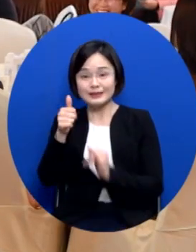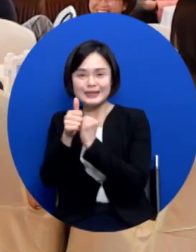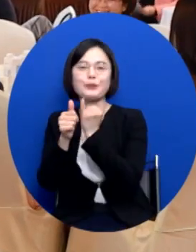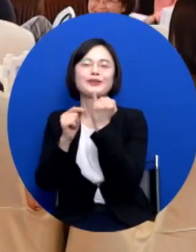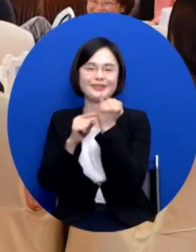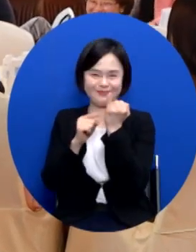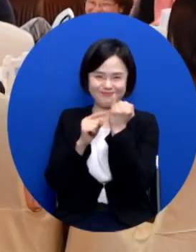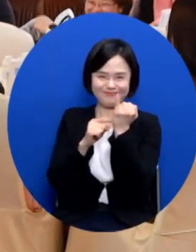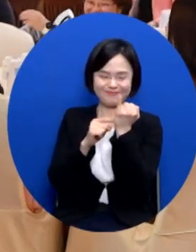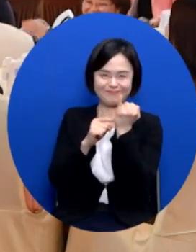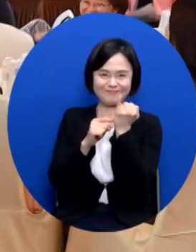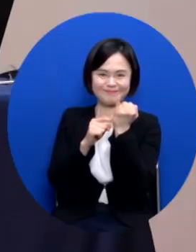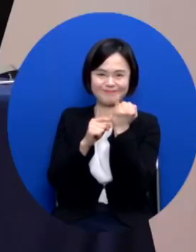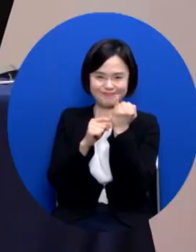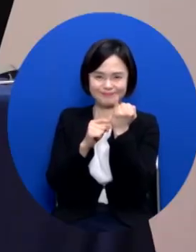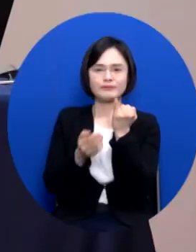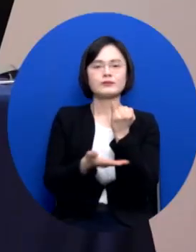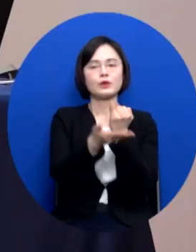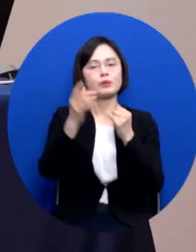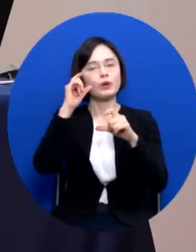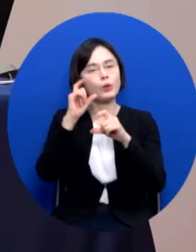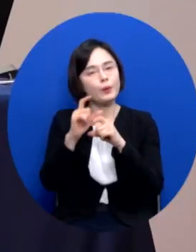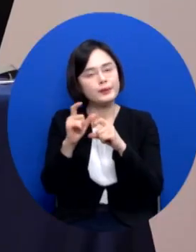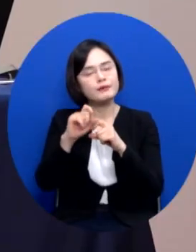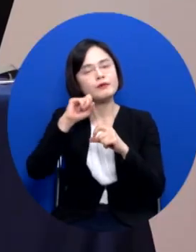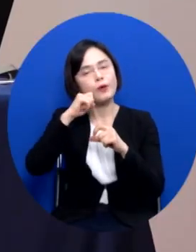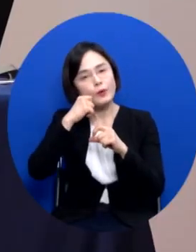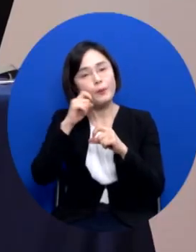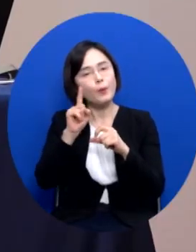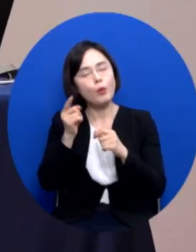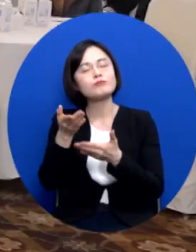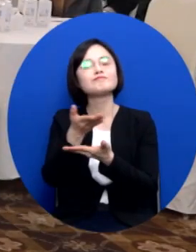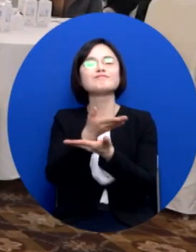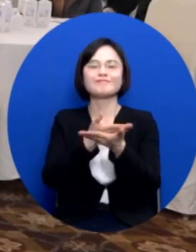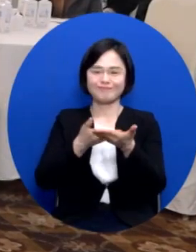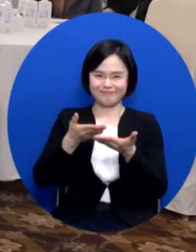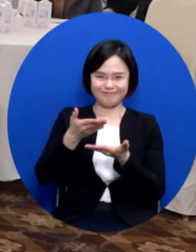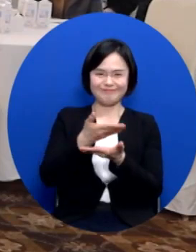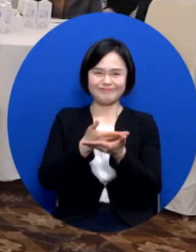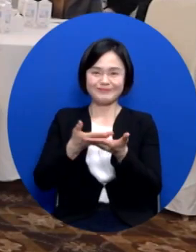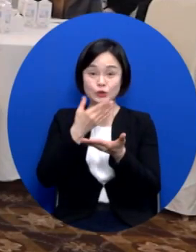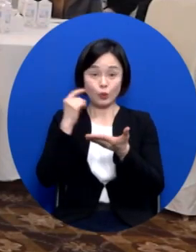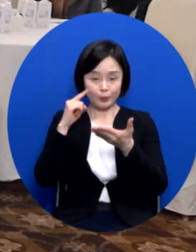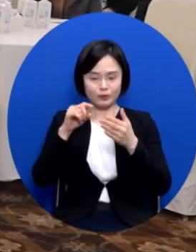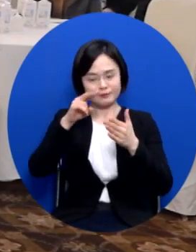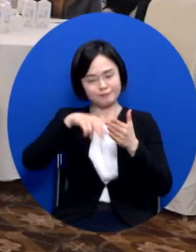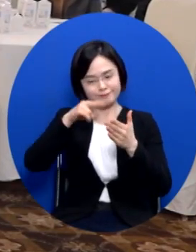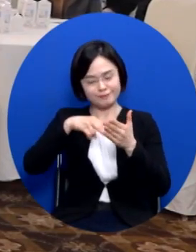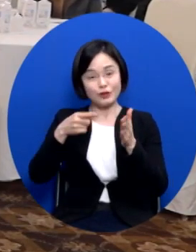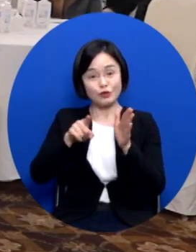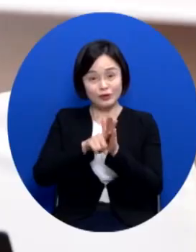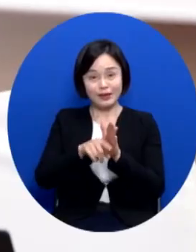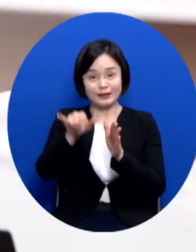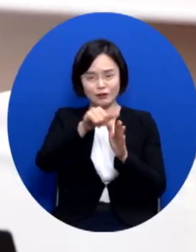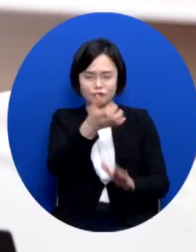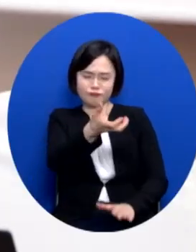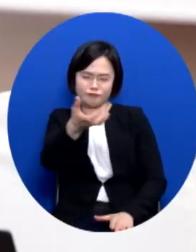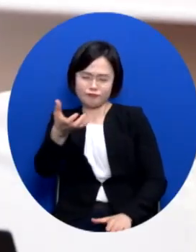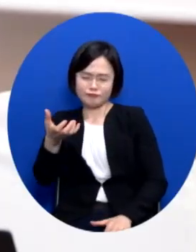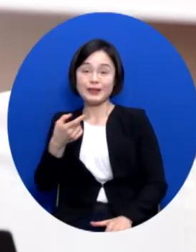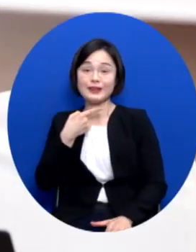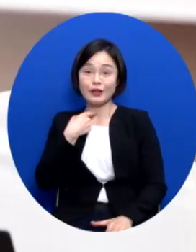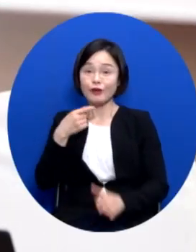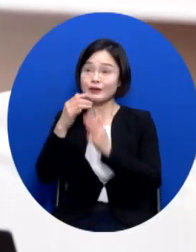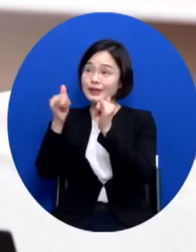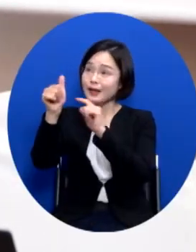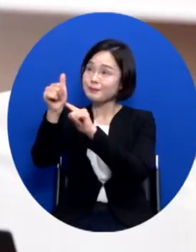졸업생들이 사역 가운데 갖게 된 고민과 어려움을 나누며 사람들에게 쪽 복음서를 읽히기 위해 전국을 다녔던 조선시대의